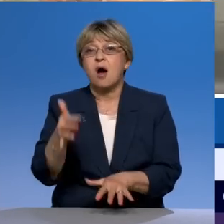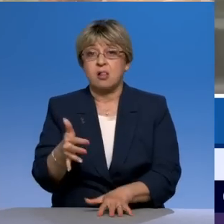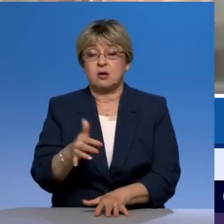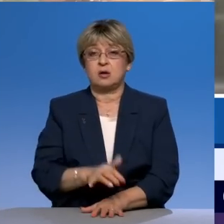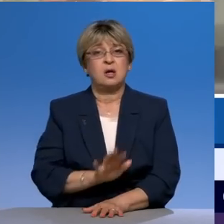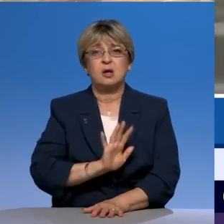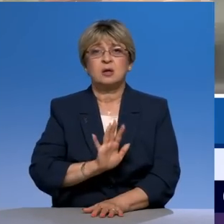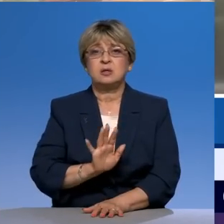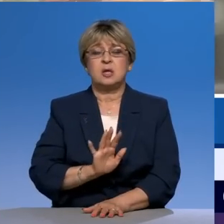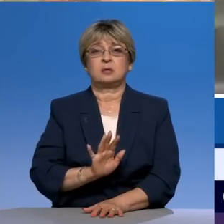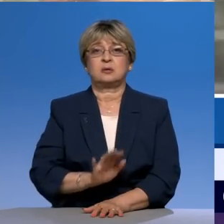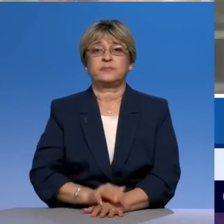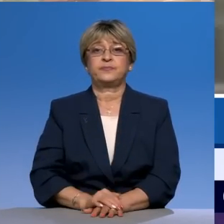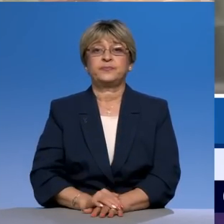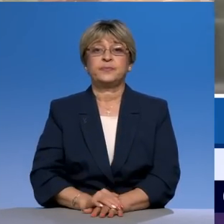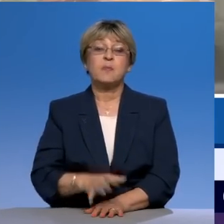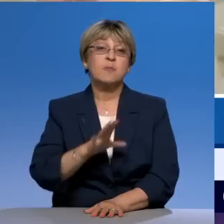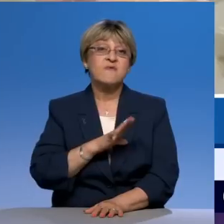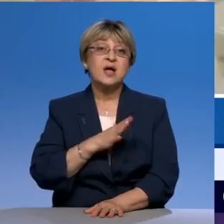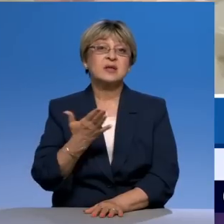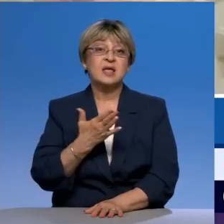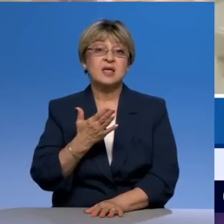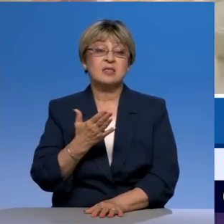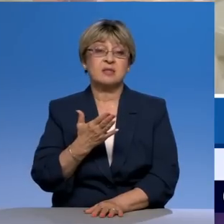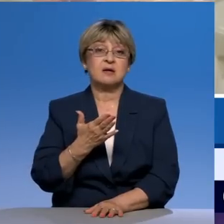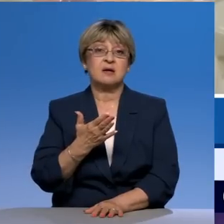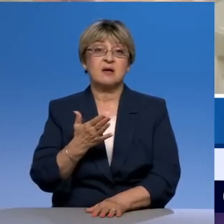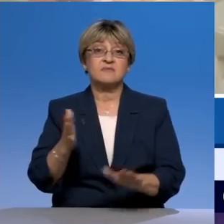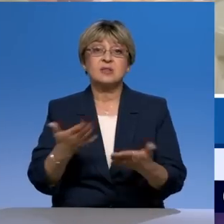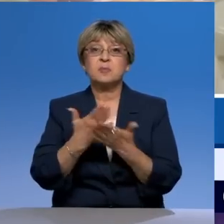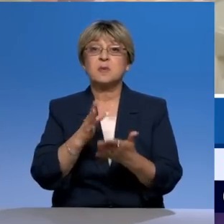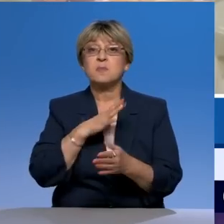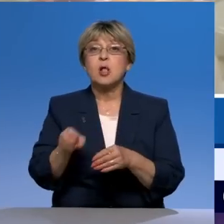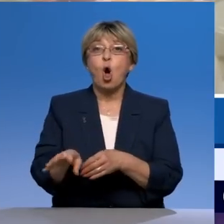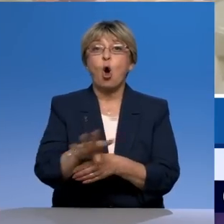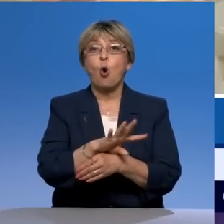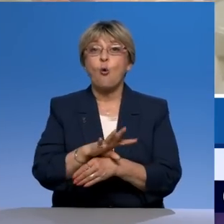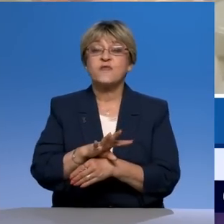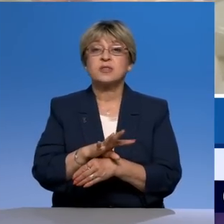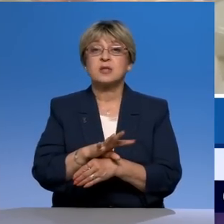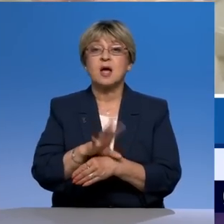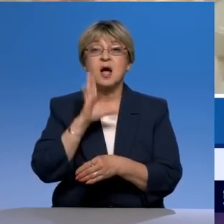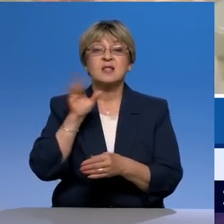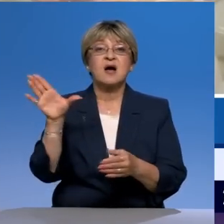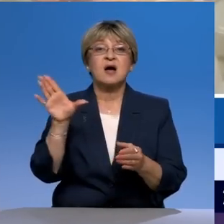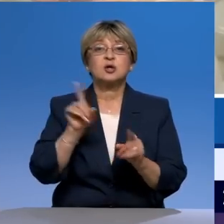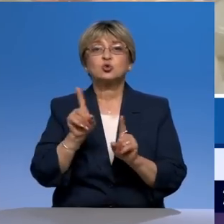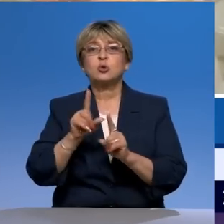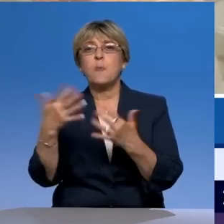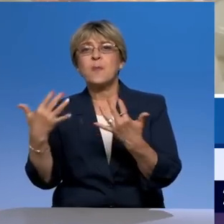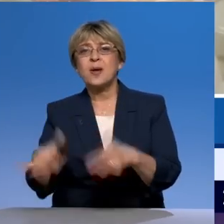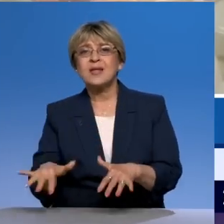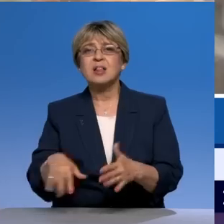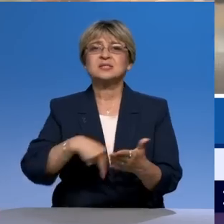завалено. Бывают какие-то всплески, да, вот ковидный всплеск, когда все выкупалось, какие-то препараты пропадали.